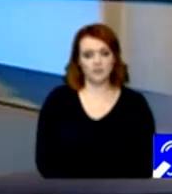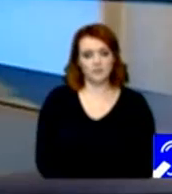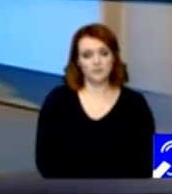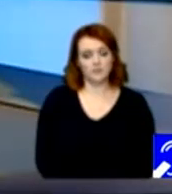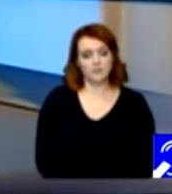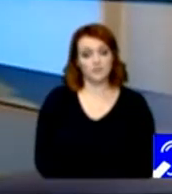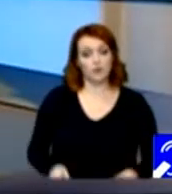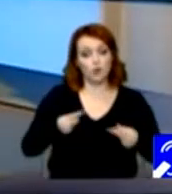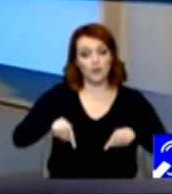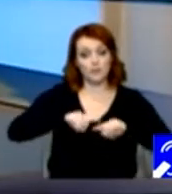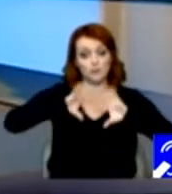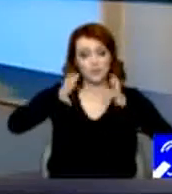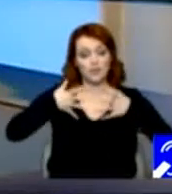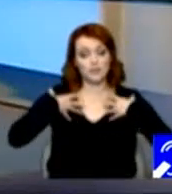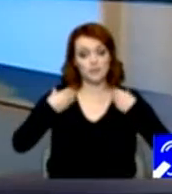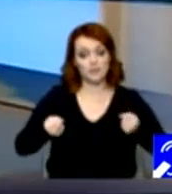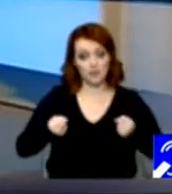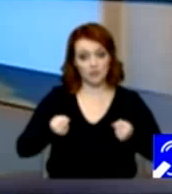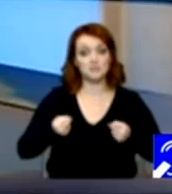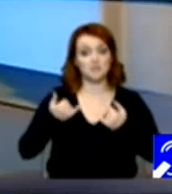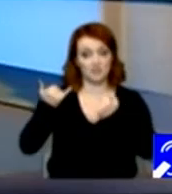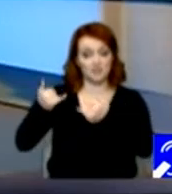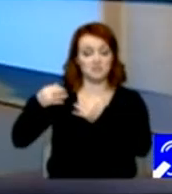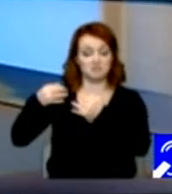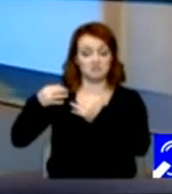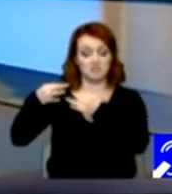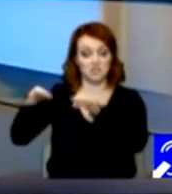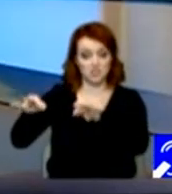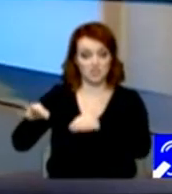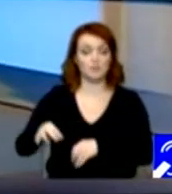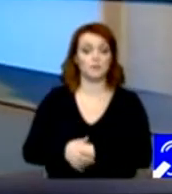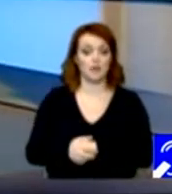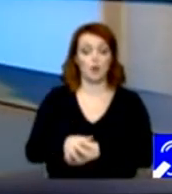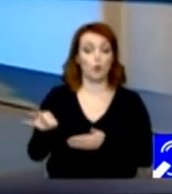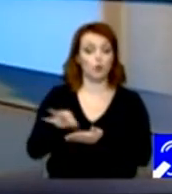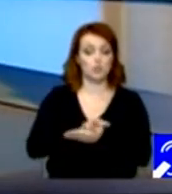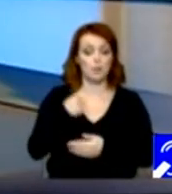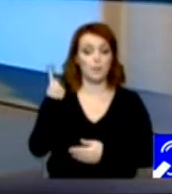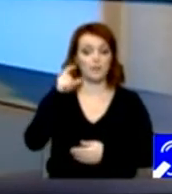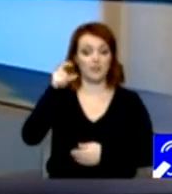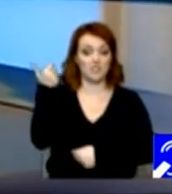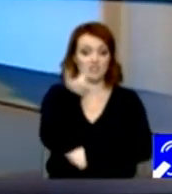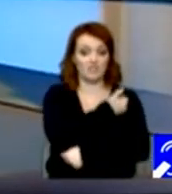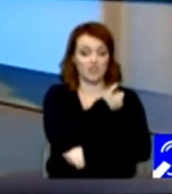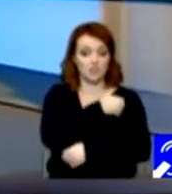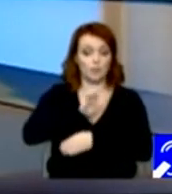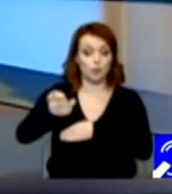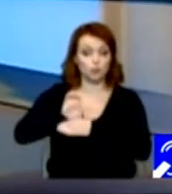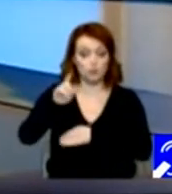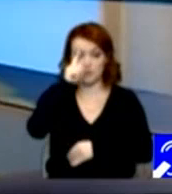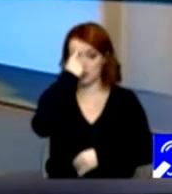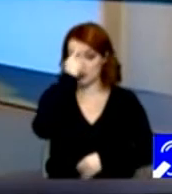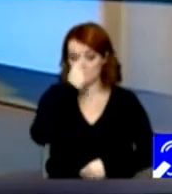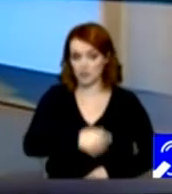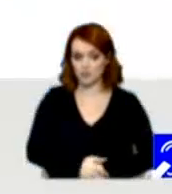urdinis ație mondială a sănătății autorizat în regim de urgență primul vaccin antirabic 19 produs în India